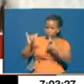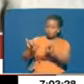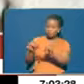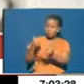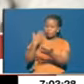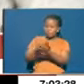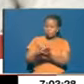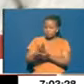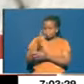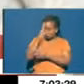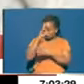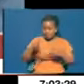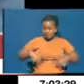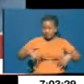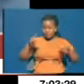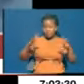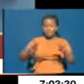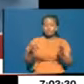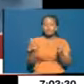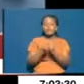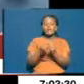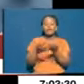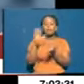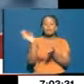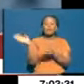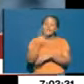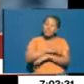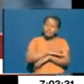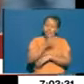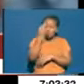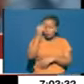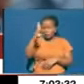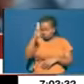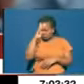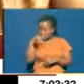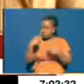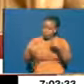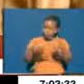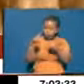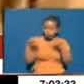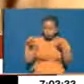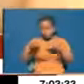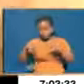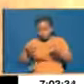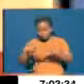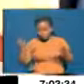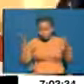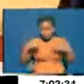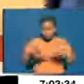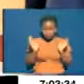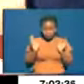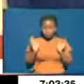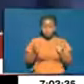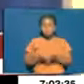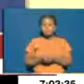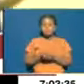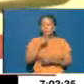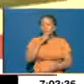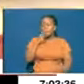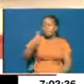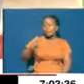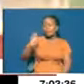cha Kitengela kwa siku 10 zaidi ili polisi waweze kukamilisha uchunguzi wao. Benson Melonye Ole